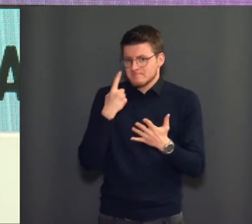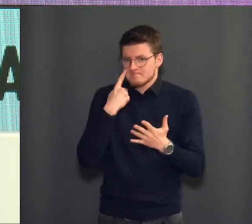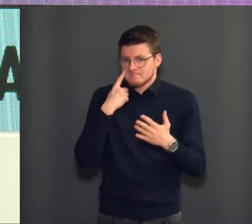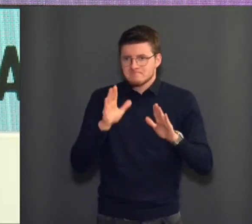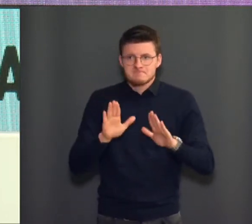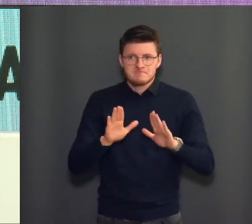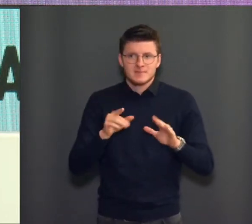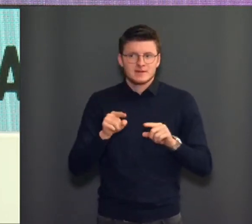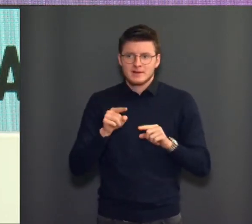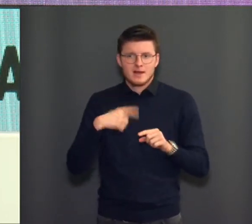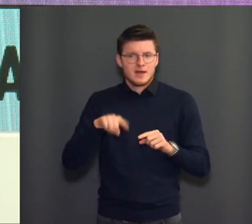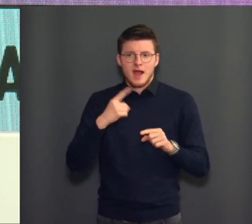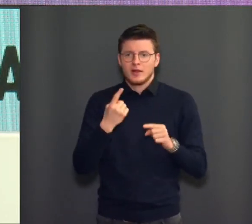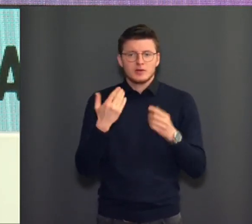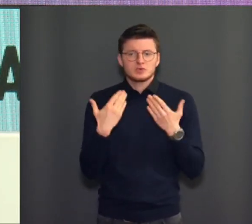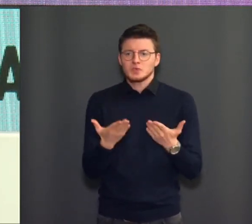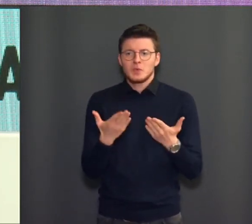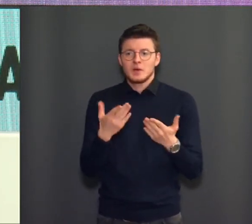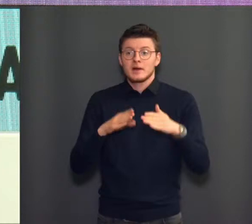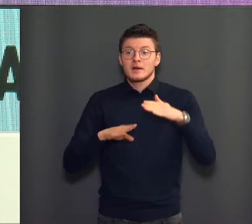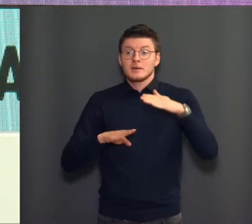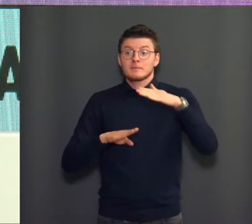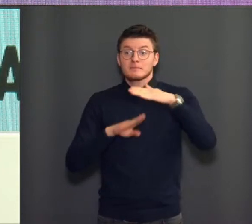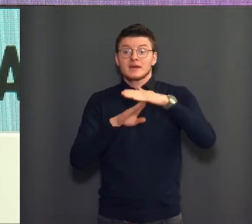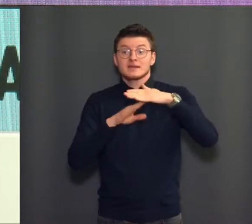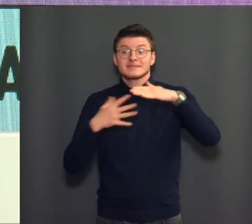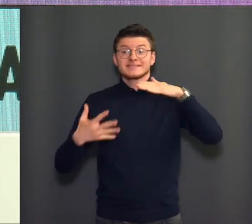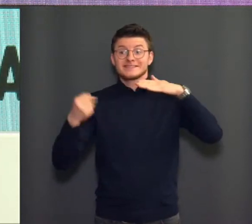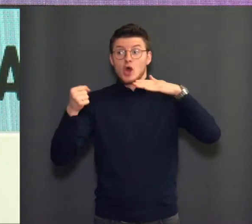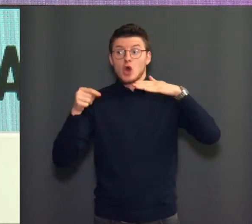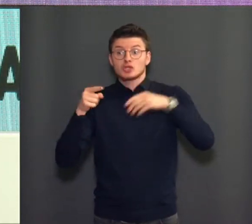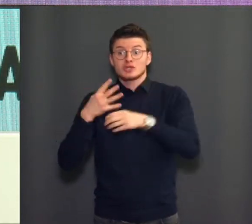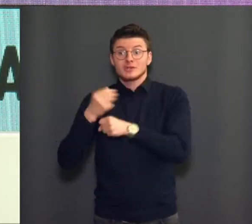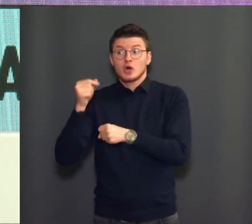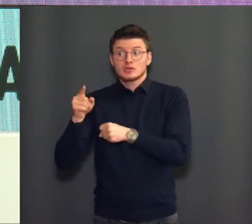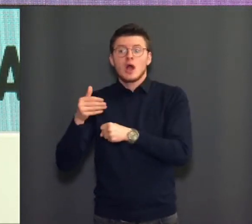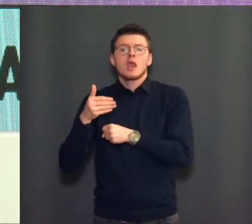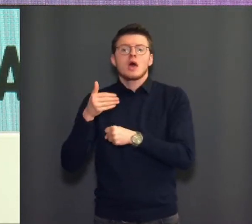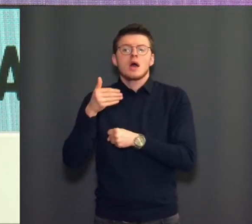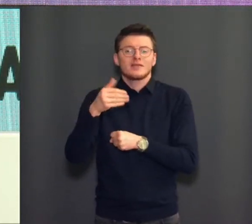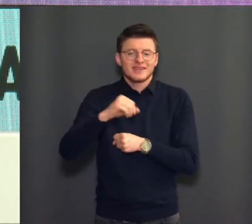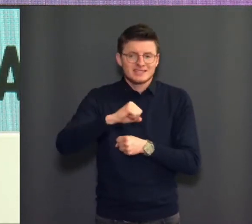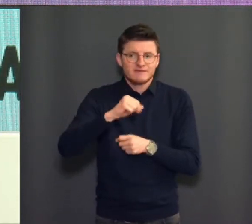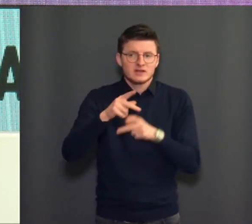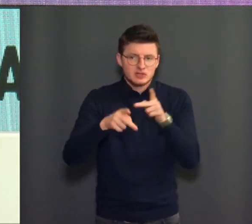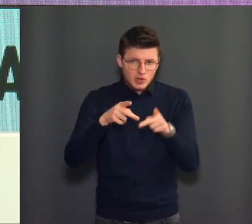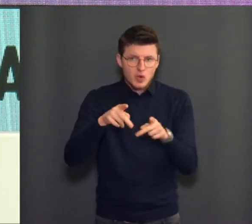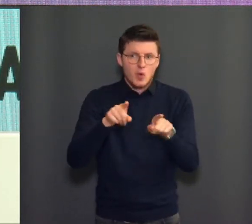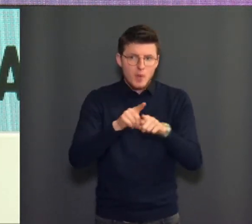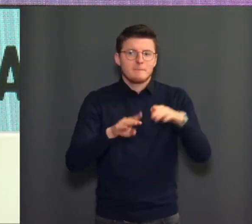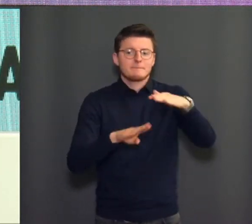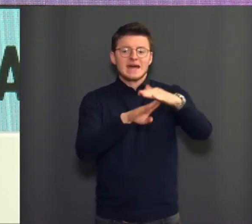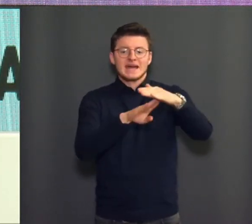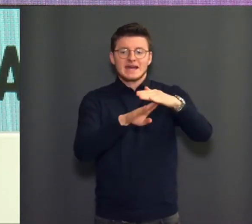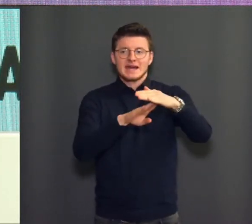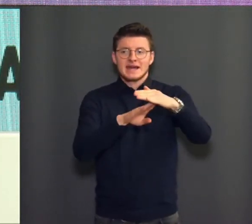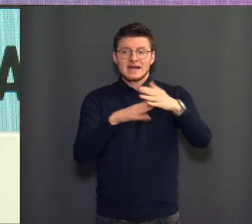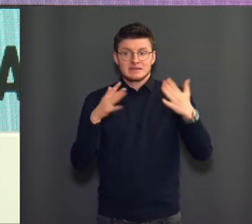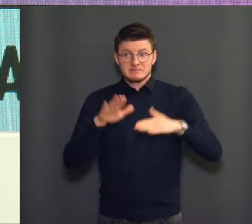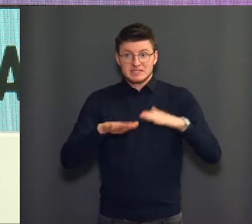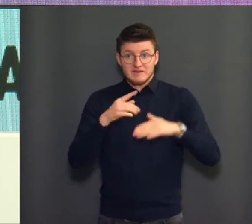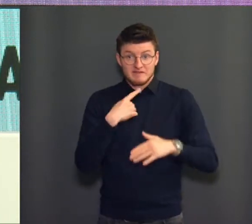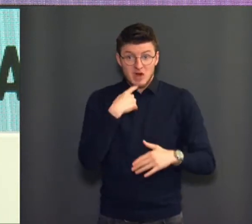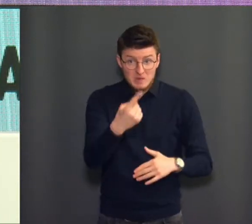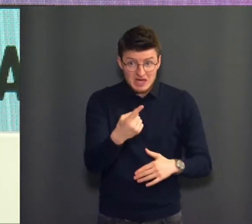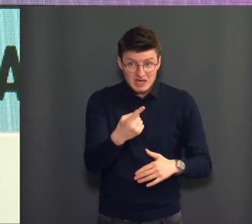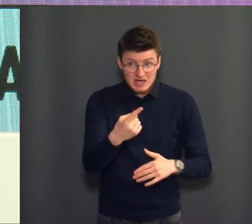later reageert dan de ziekenhuisopnames. Die kunnen ondertussen nog een stuk doorstijgen en dat kan pas volgende week aftoppen. En dan is vooral